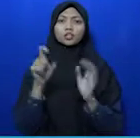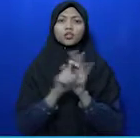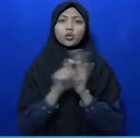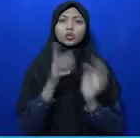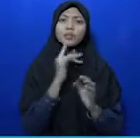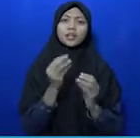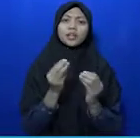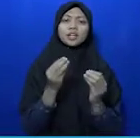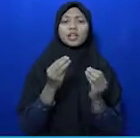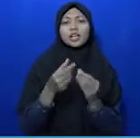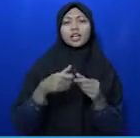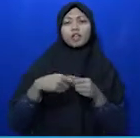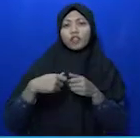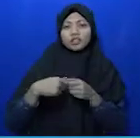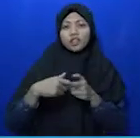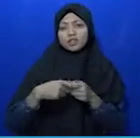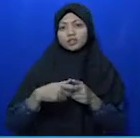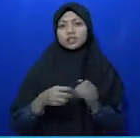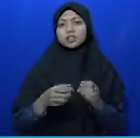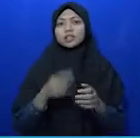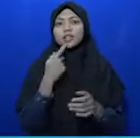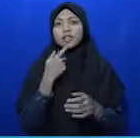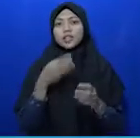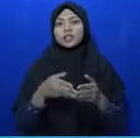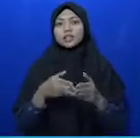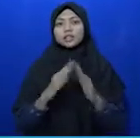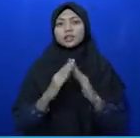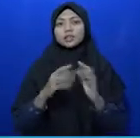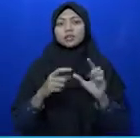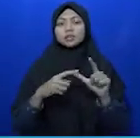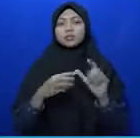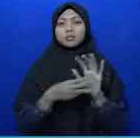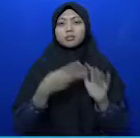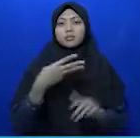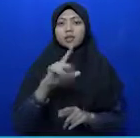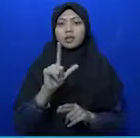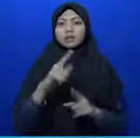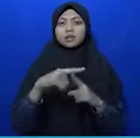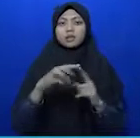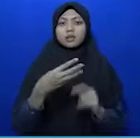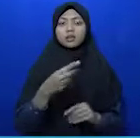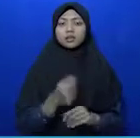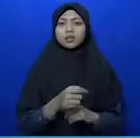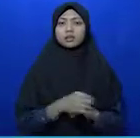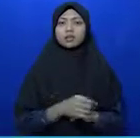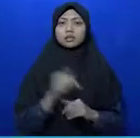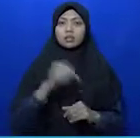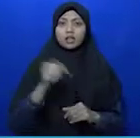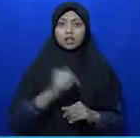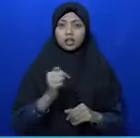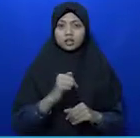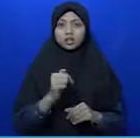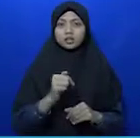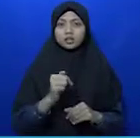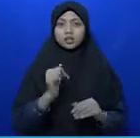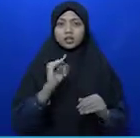investasi di smelter. Artinya dana yang dikeluarkan Inalum saat ini itu pasti